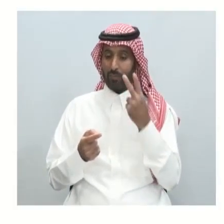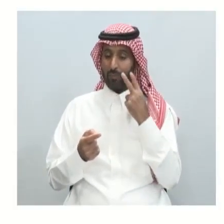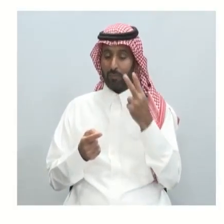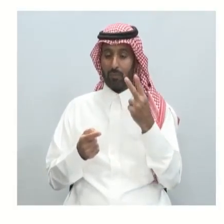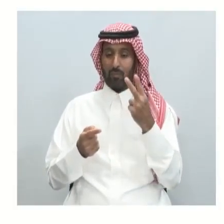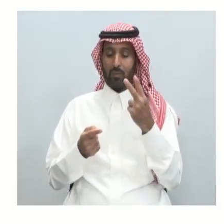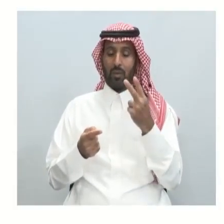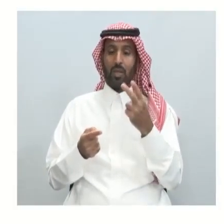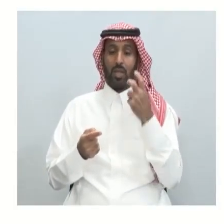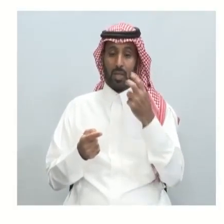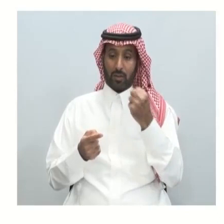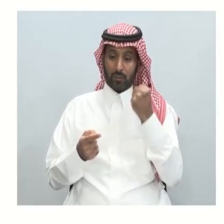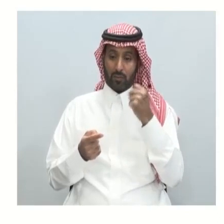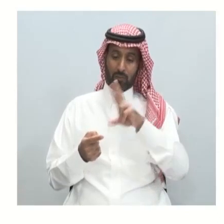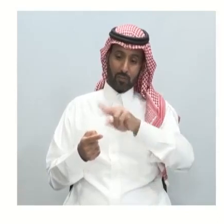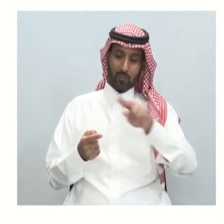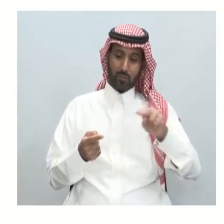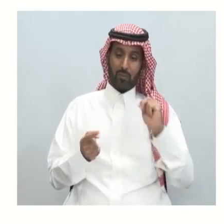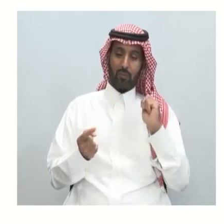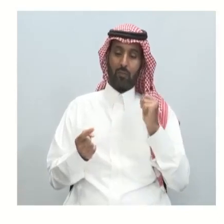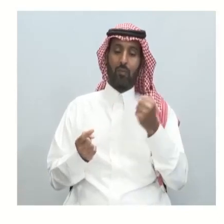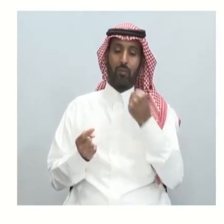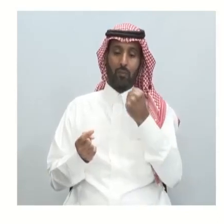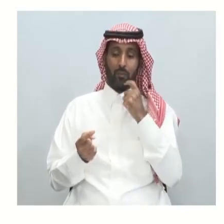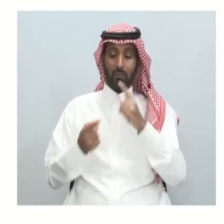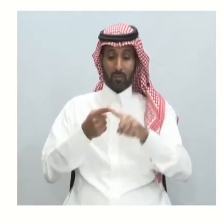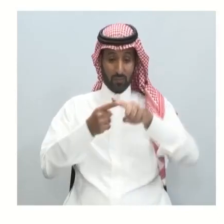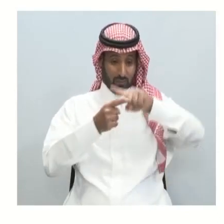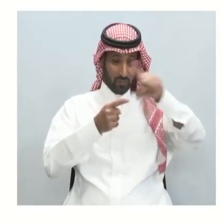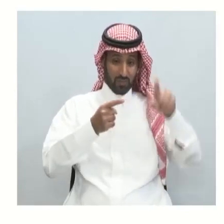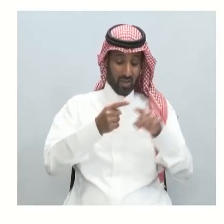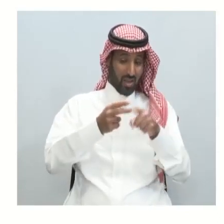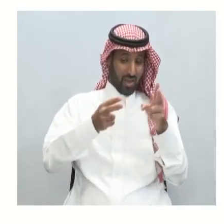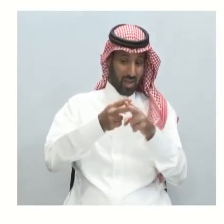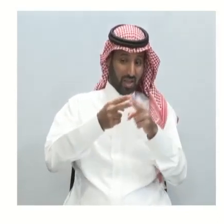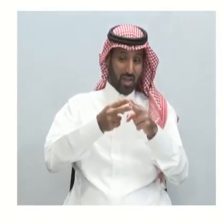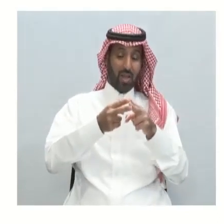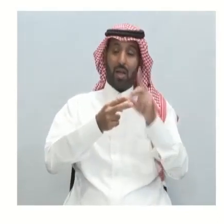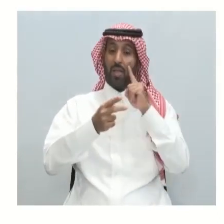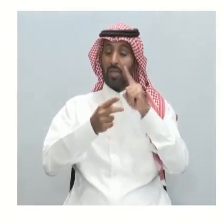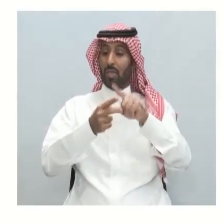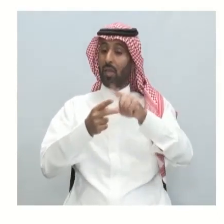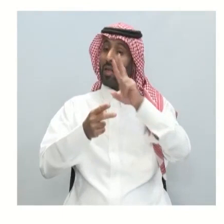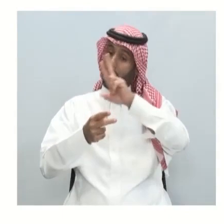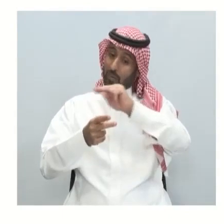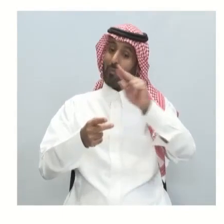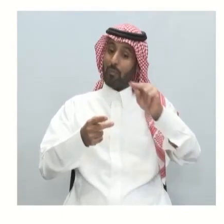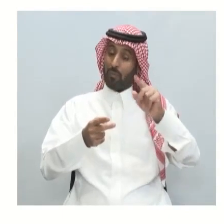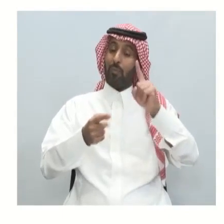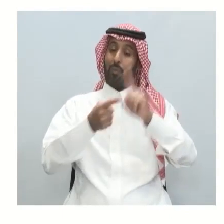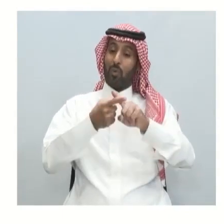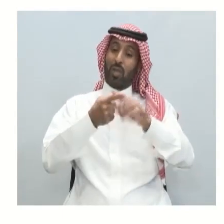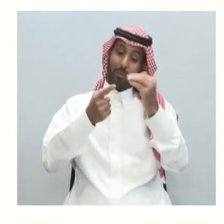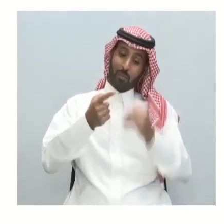القطب قوه ثنائيه القطب هي قوه بين الاطراف المشحونه بما انها ثنائيه القطب اذا اطراف مشحونه موجب